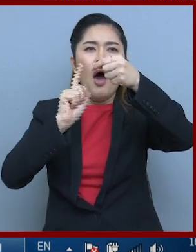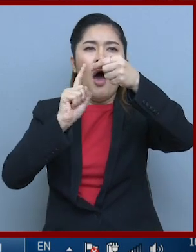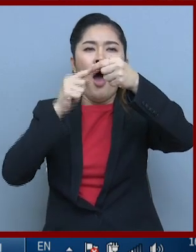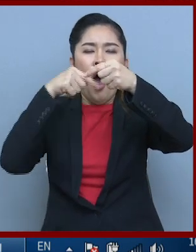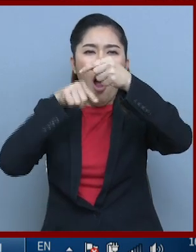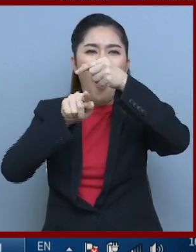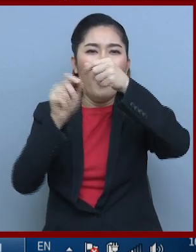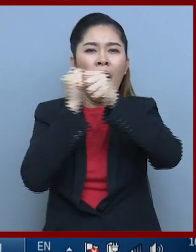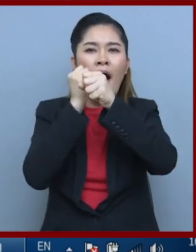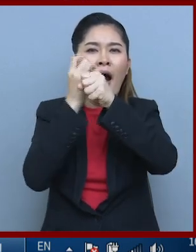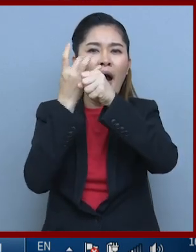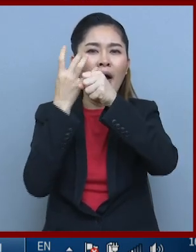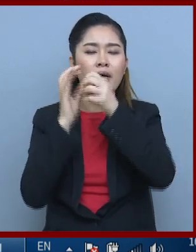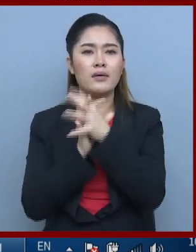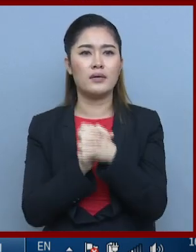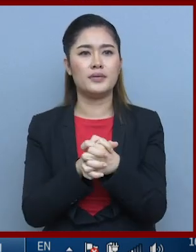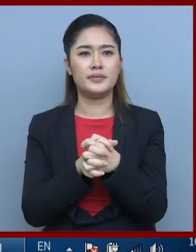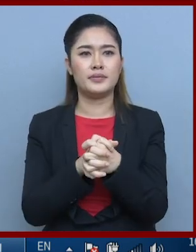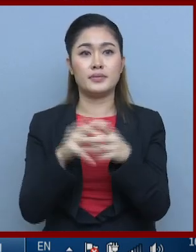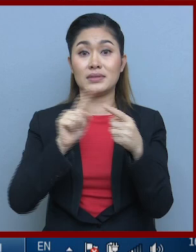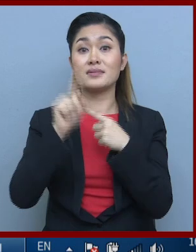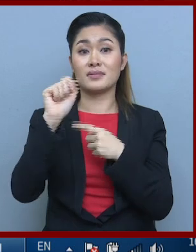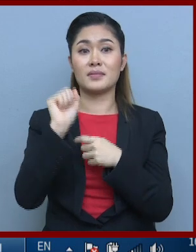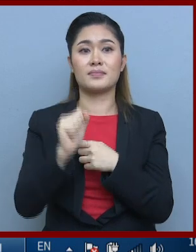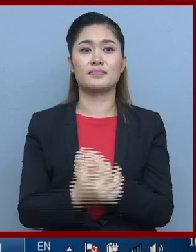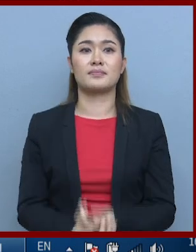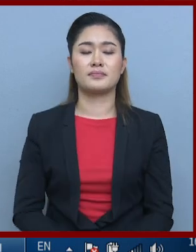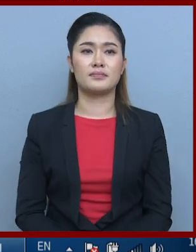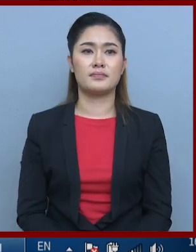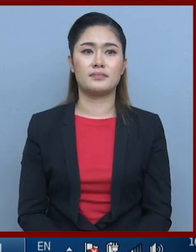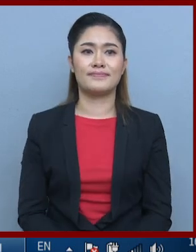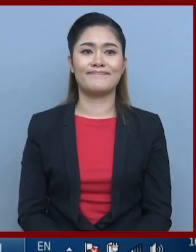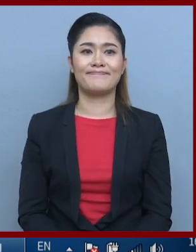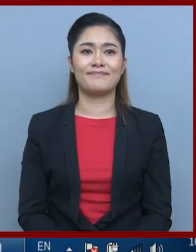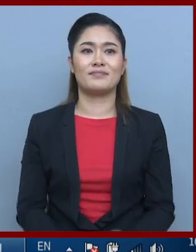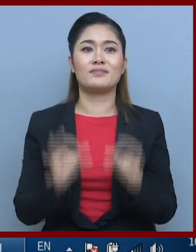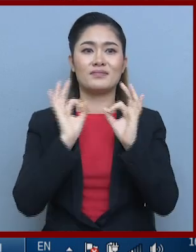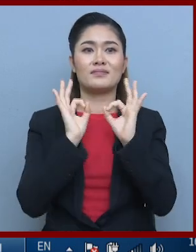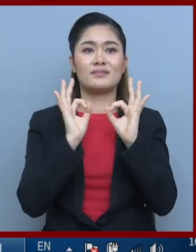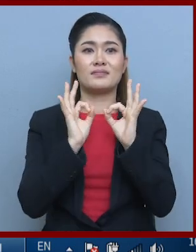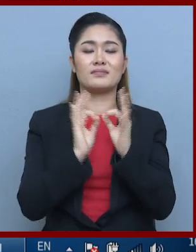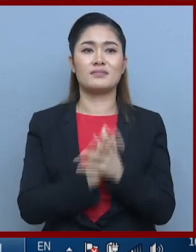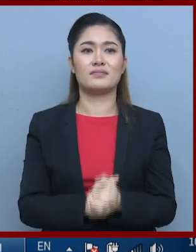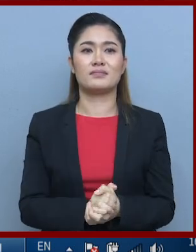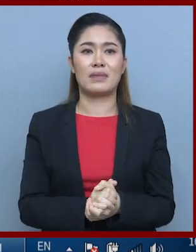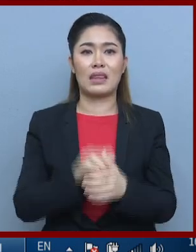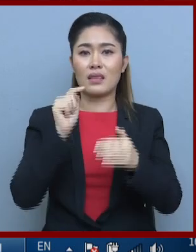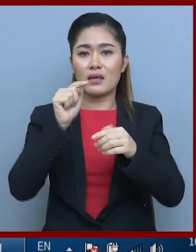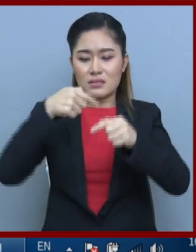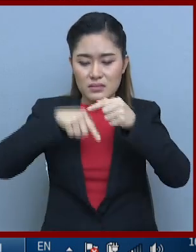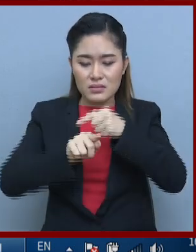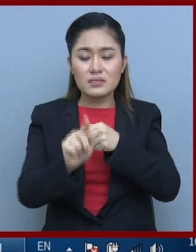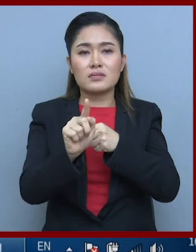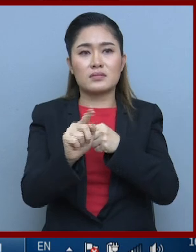เทคหนึ่งให้ทำอะไรนี่เทคหนึ่งใช่ไหมโอเคดับเบิลคลิกที่เท